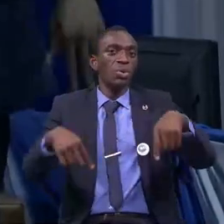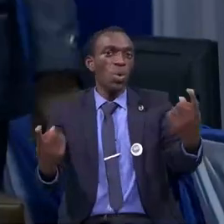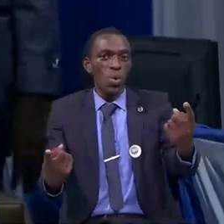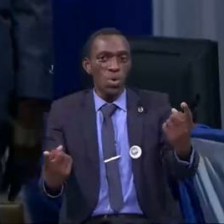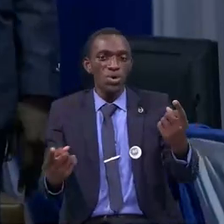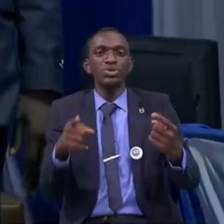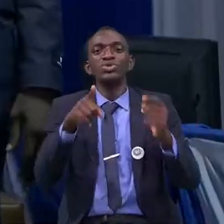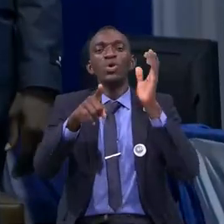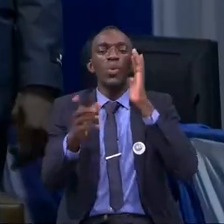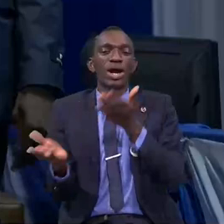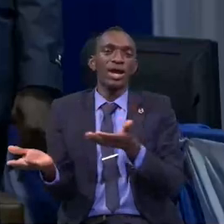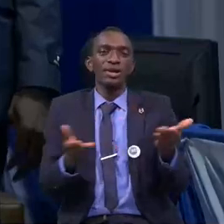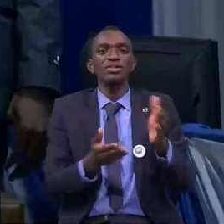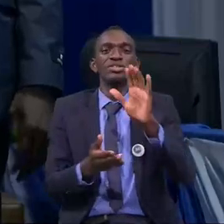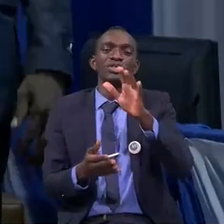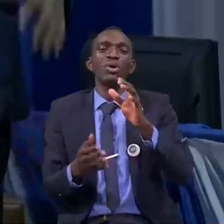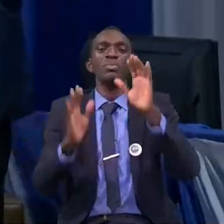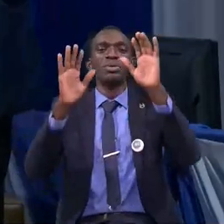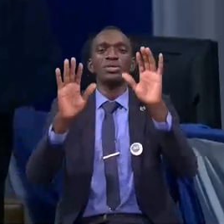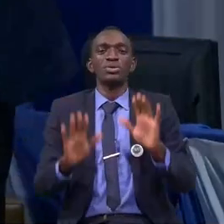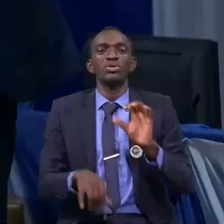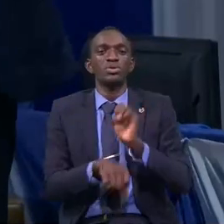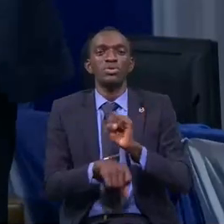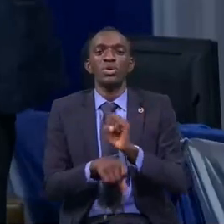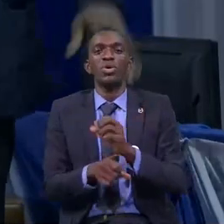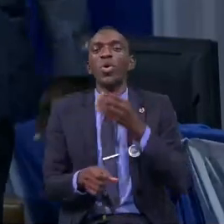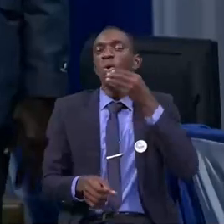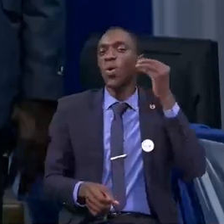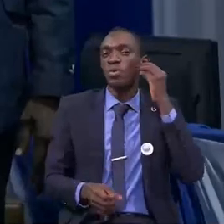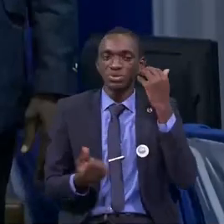L'homme de Dieu revient pour la prière.